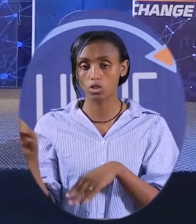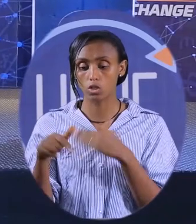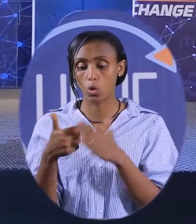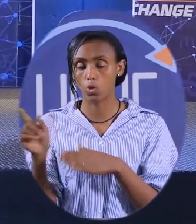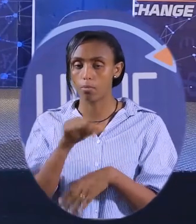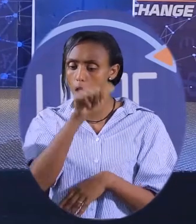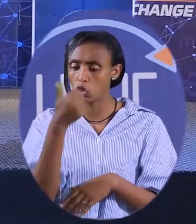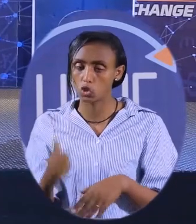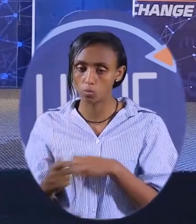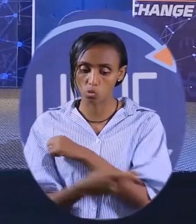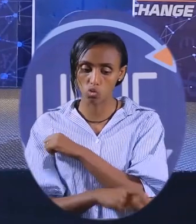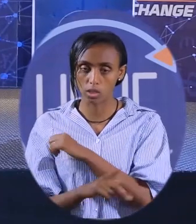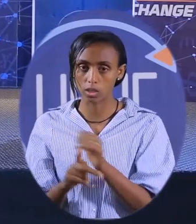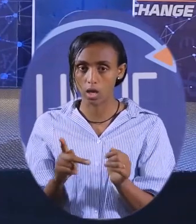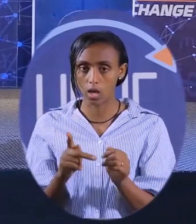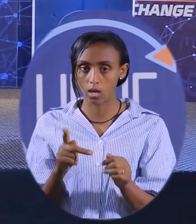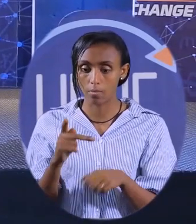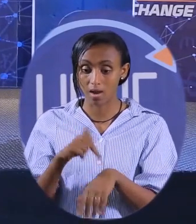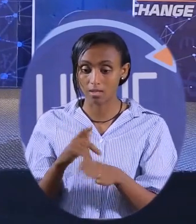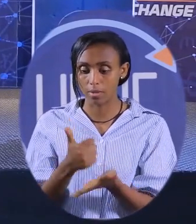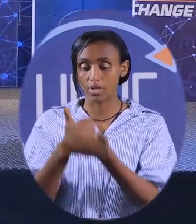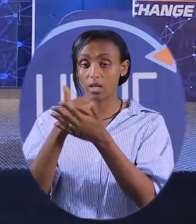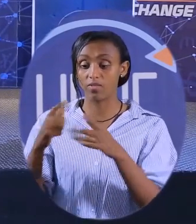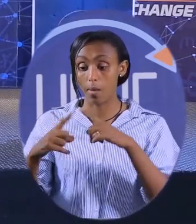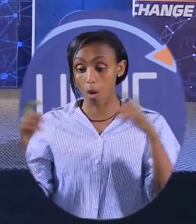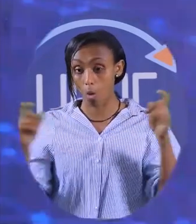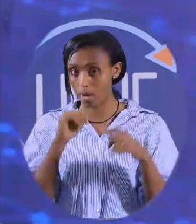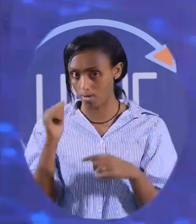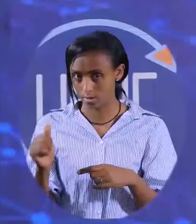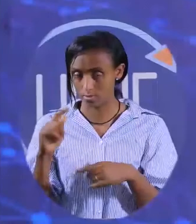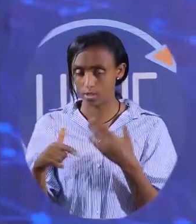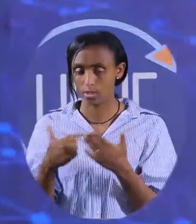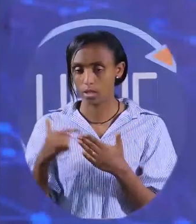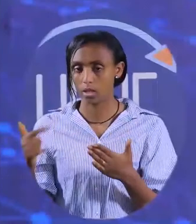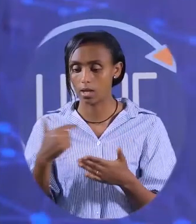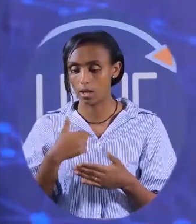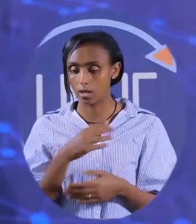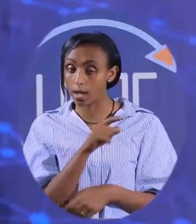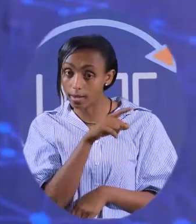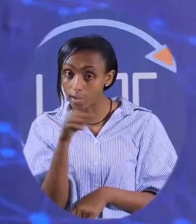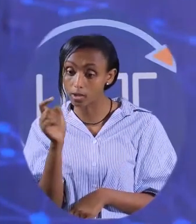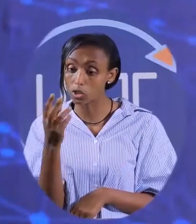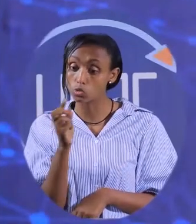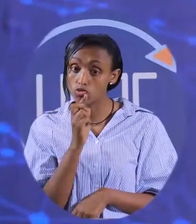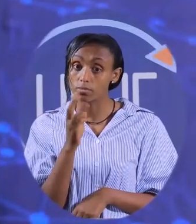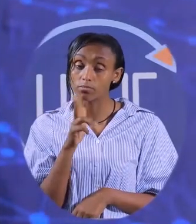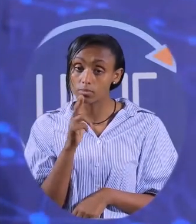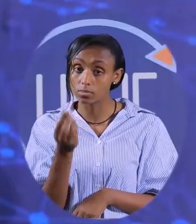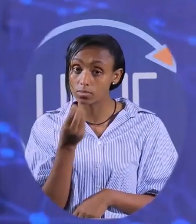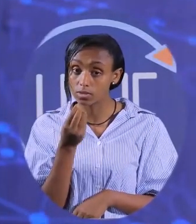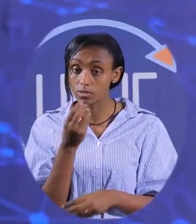የማንኛውንም የፖለቲካ ፓርቲ ለመደገፍ ወይ ለመቃወም አይደለም ማለት ነው። ይሄ የኔና የናንተ የቁርስ የምሳ የእራት